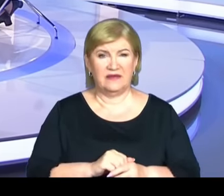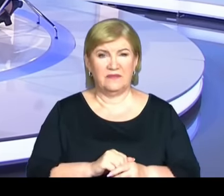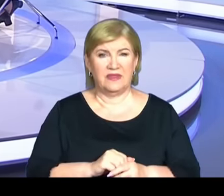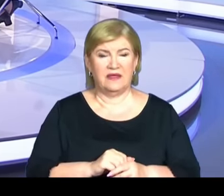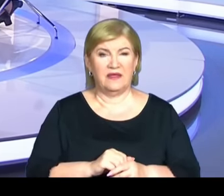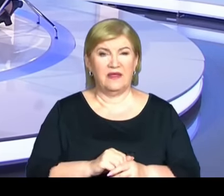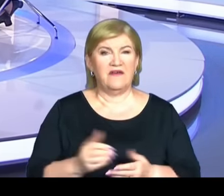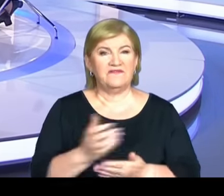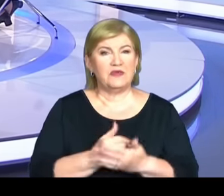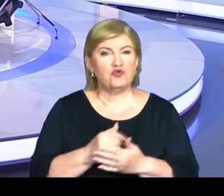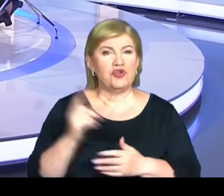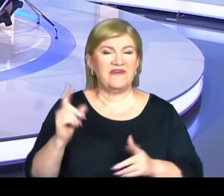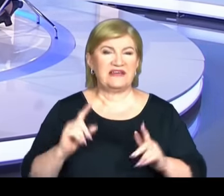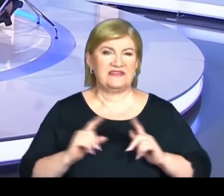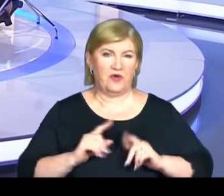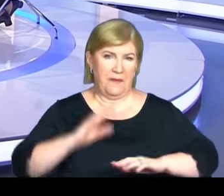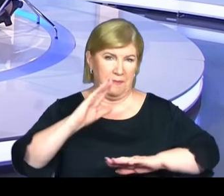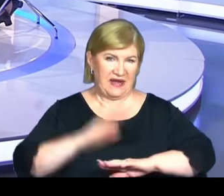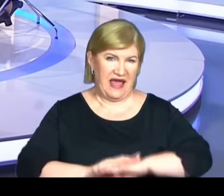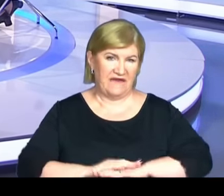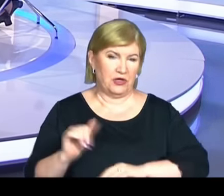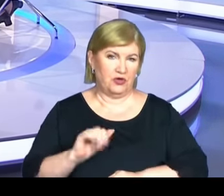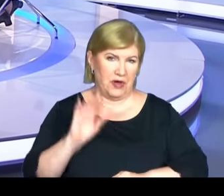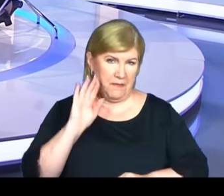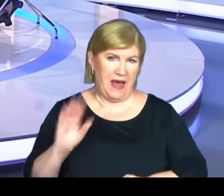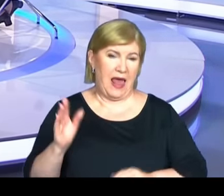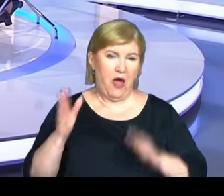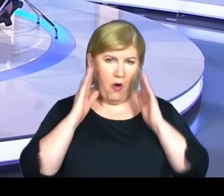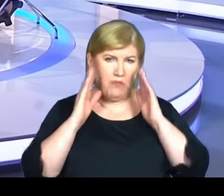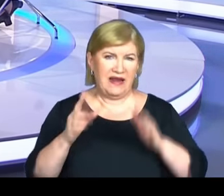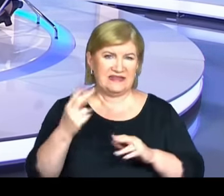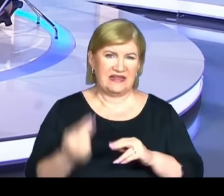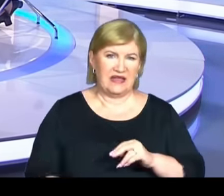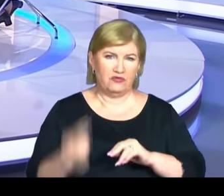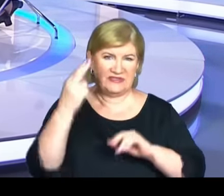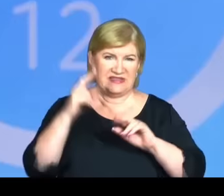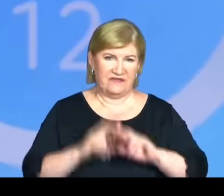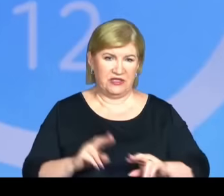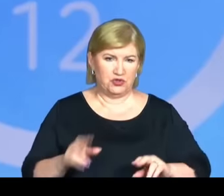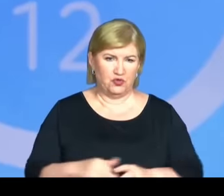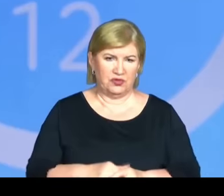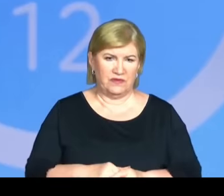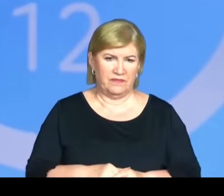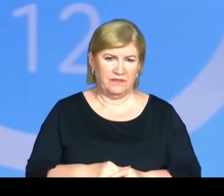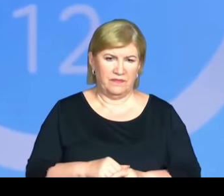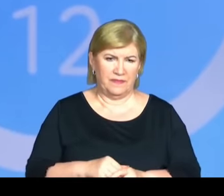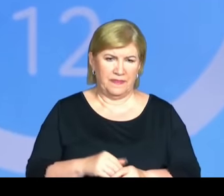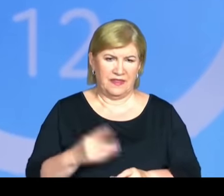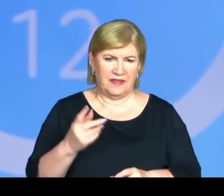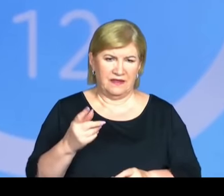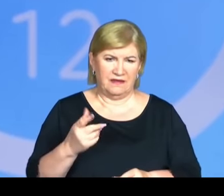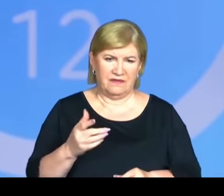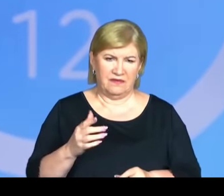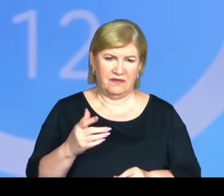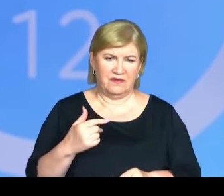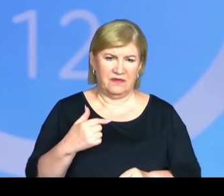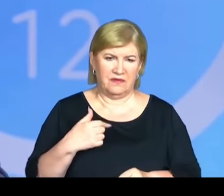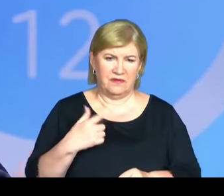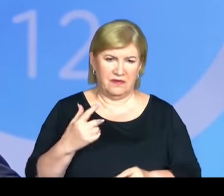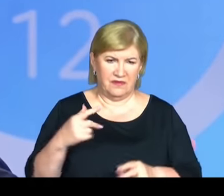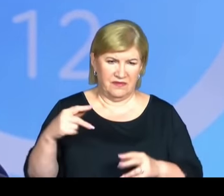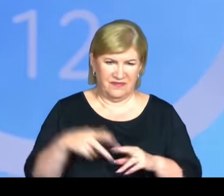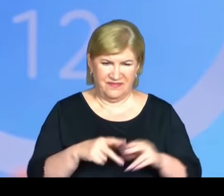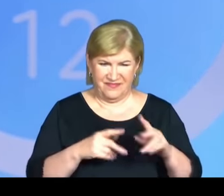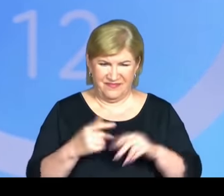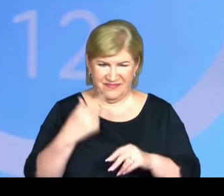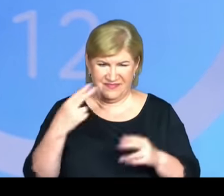využila len svoje kompetencie, ktoré mala, aby sa obrátila na ústavný súd. Vy ste sa ako právny. Vy ste sa ma spýtali na názor. A teraz